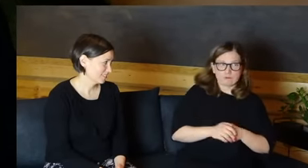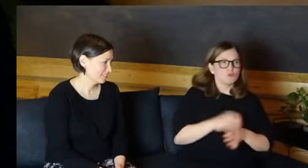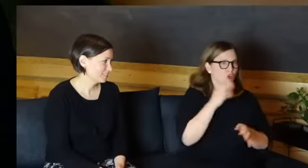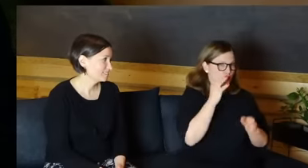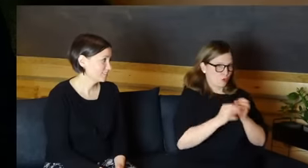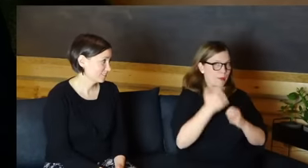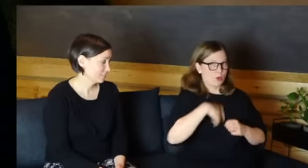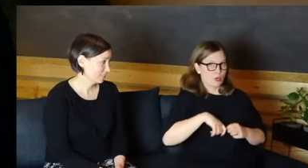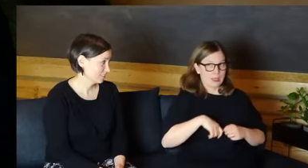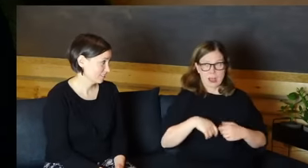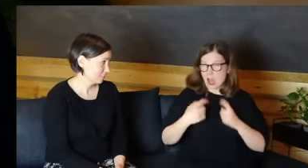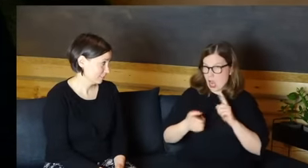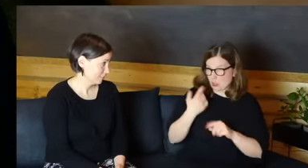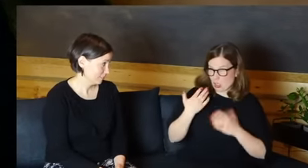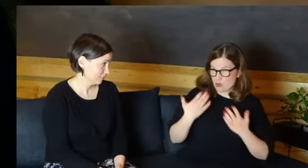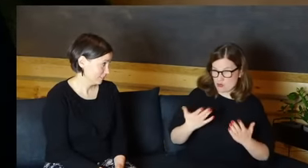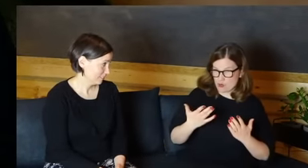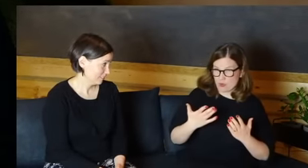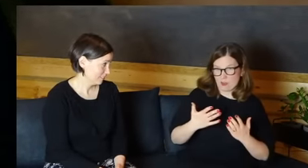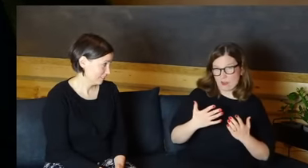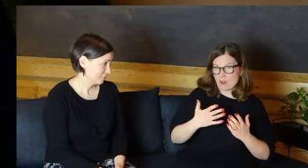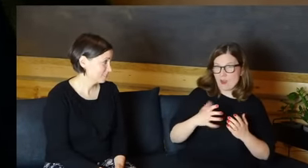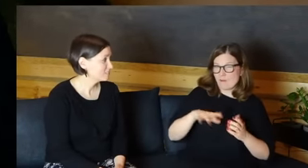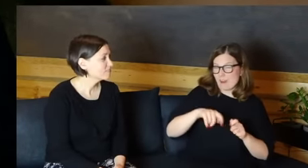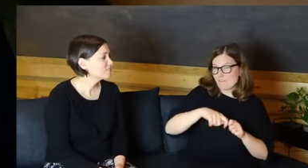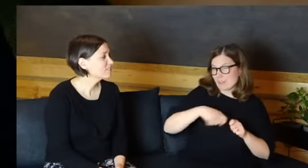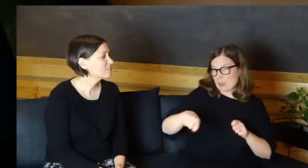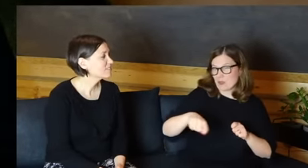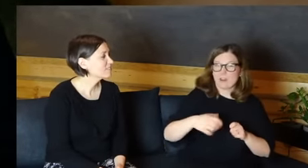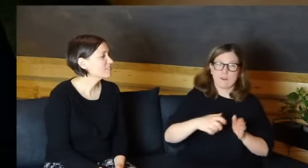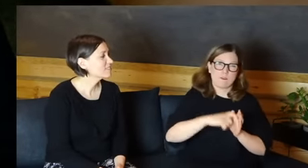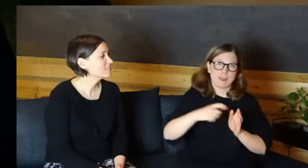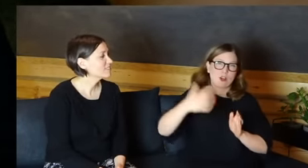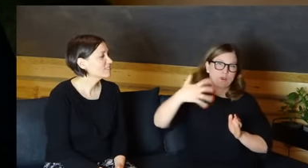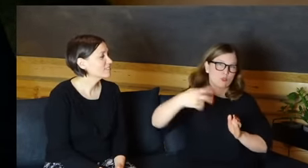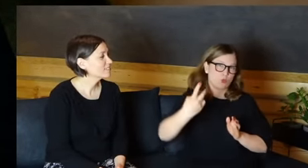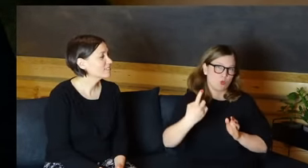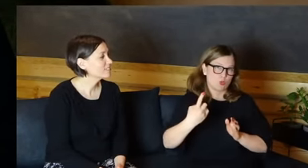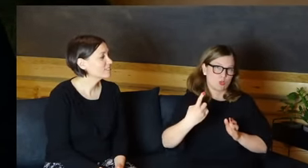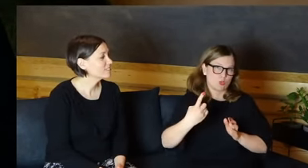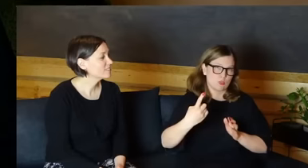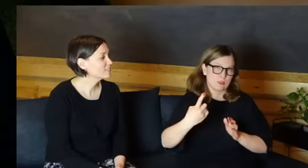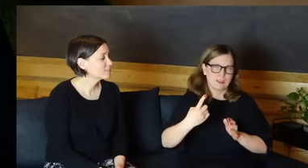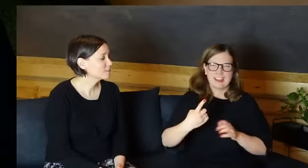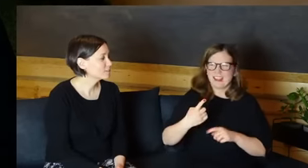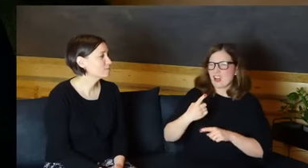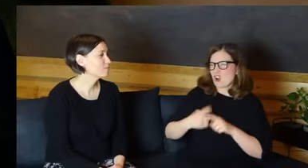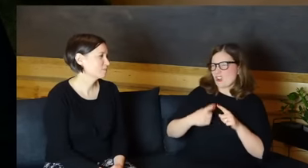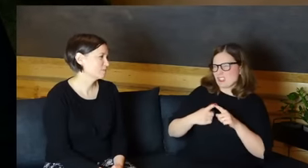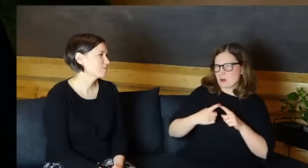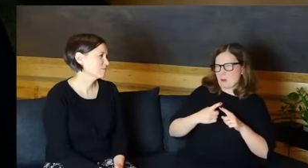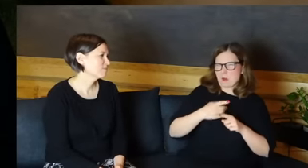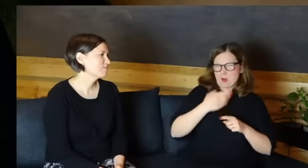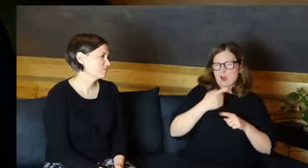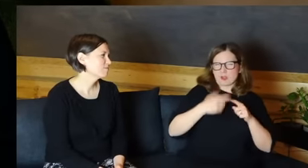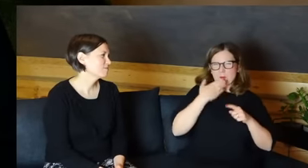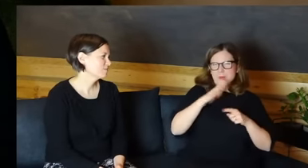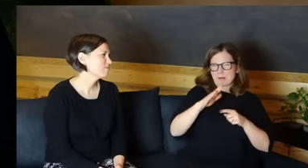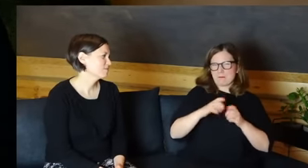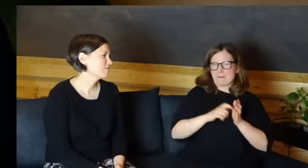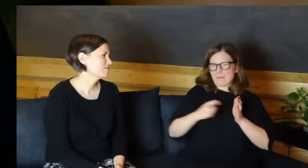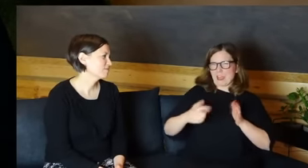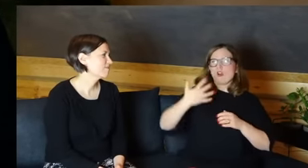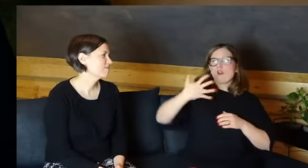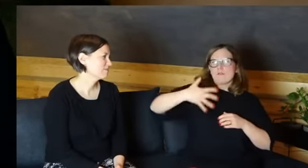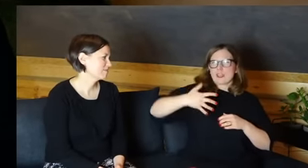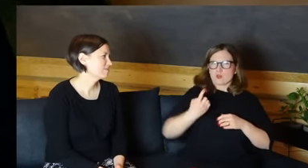päivämäärällä vai venytetäänkö tuonne viikolle 51? No se olla 51, se voisi olla siellä sitten hyvä.